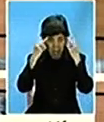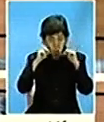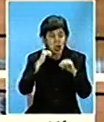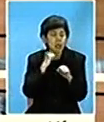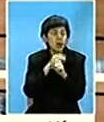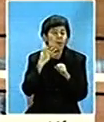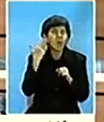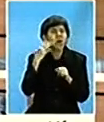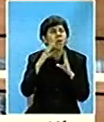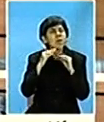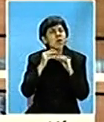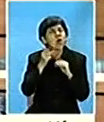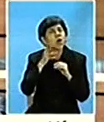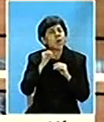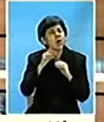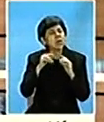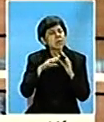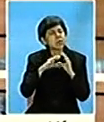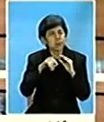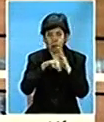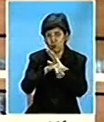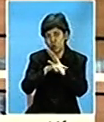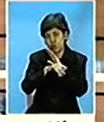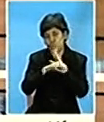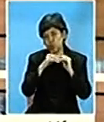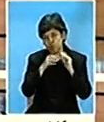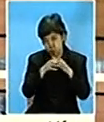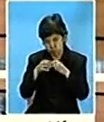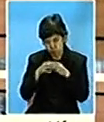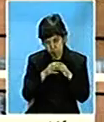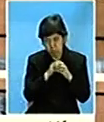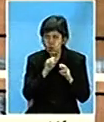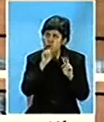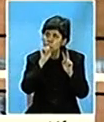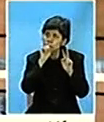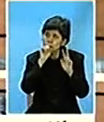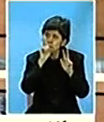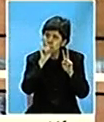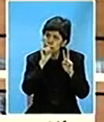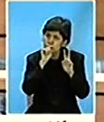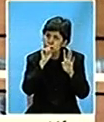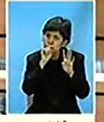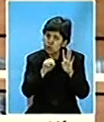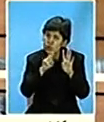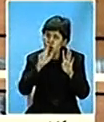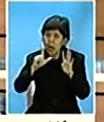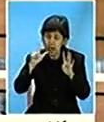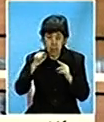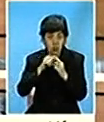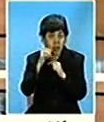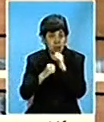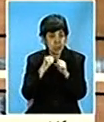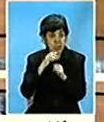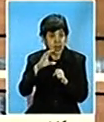เมื่อครั้งที่ท่านไปประชุมครม.สัญจรที่ชลบุรีเพื่อจะเข้าสู่จุด 2.2 ล้านล้านบาทใน5ปีข้างหน้านี้โดยท่